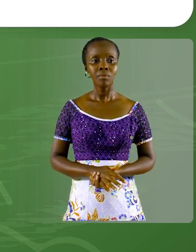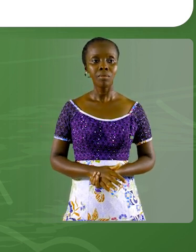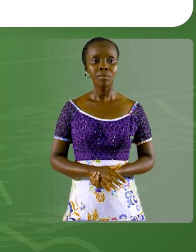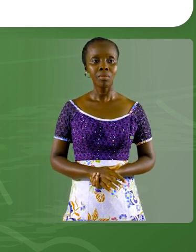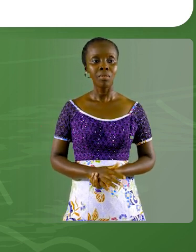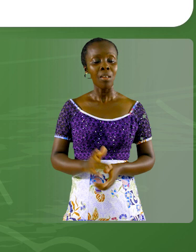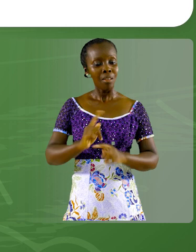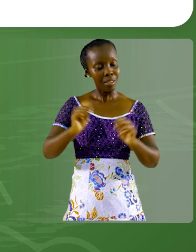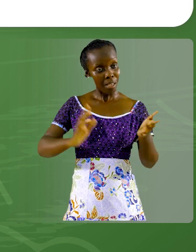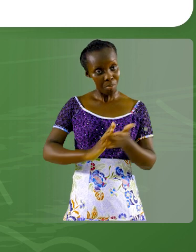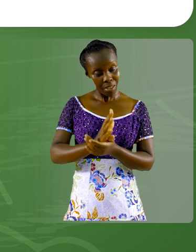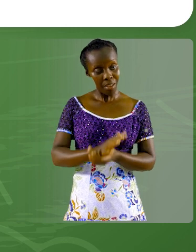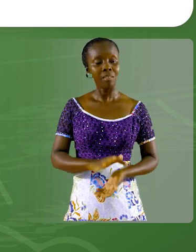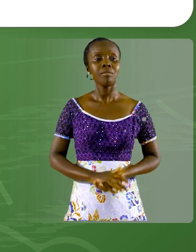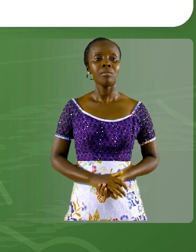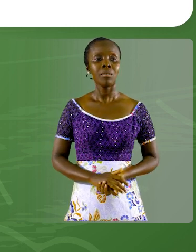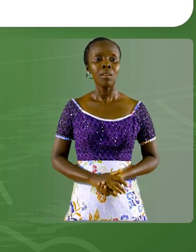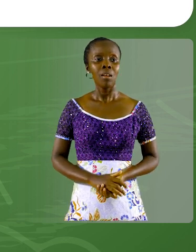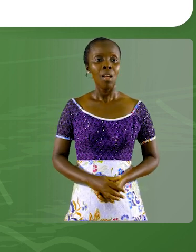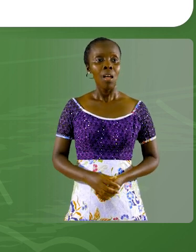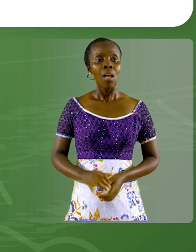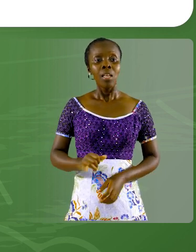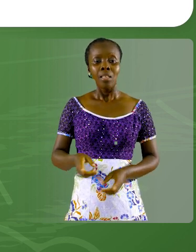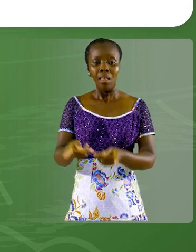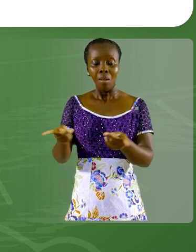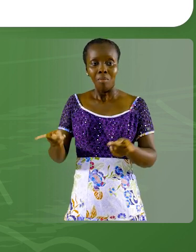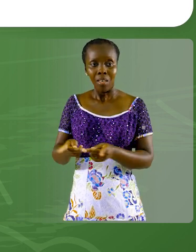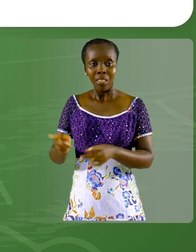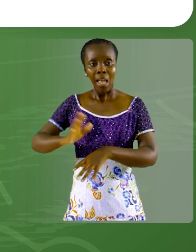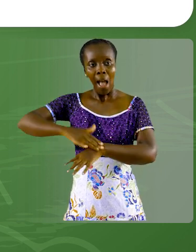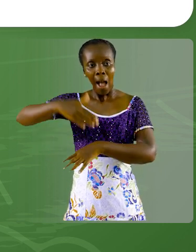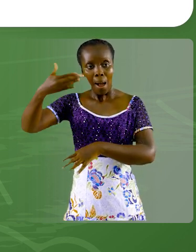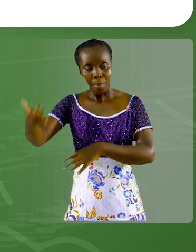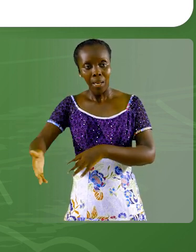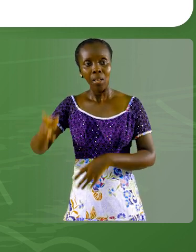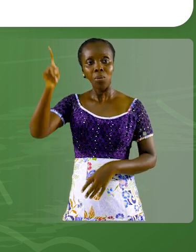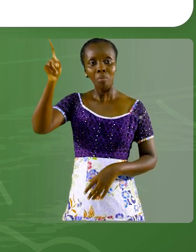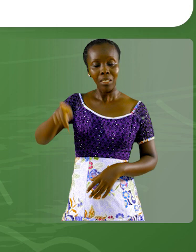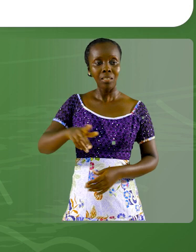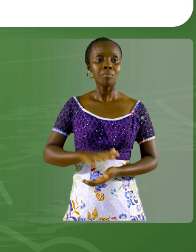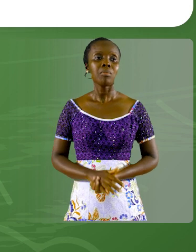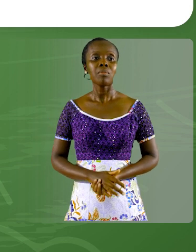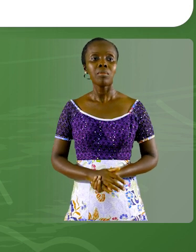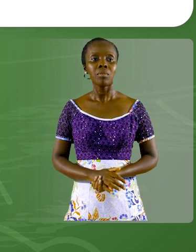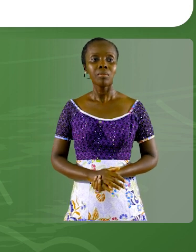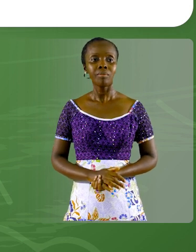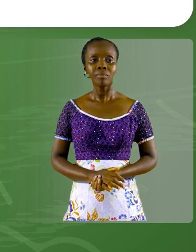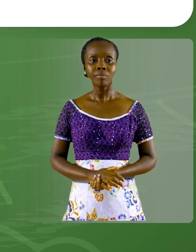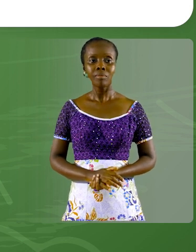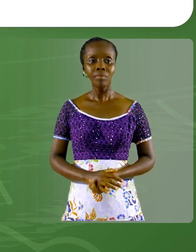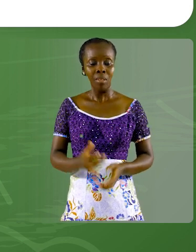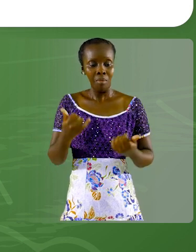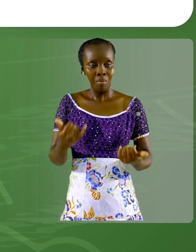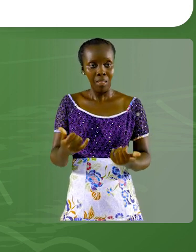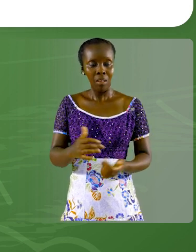très bien, il est situé après le participe. Alors, que